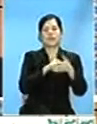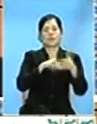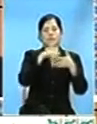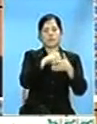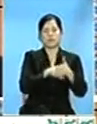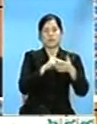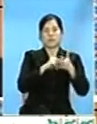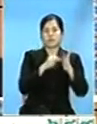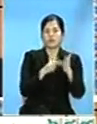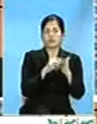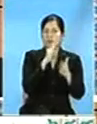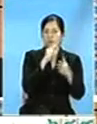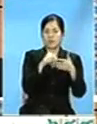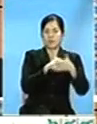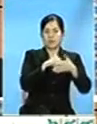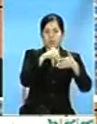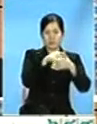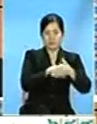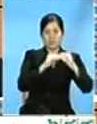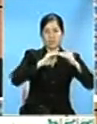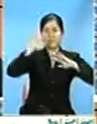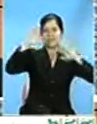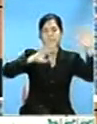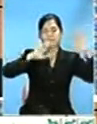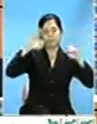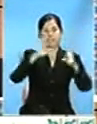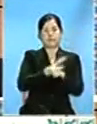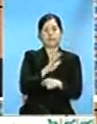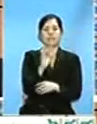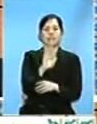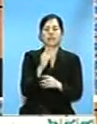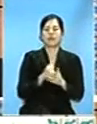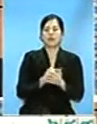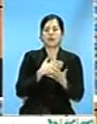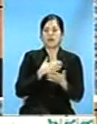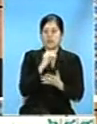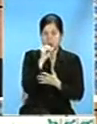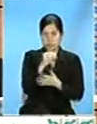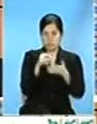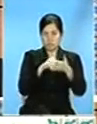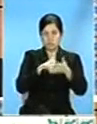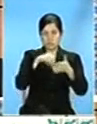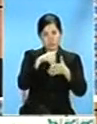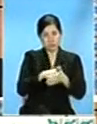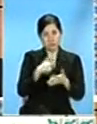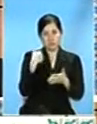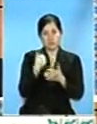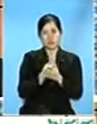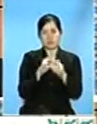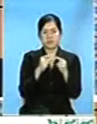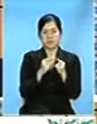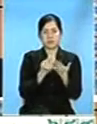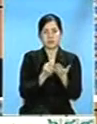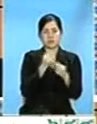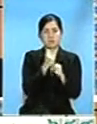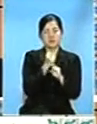าธิปไตยทั้งหมดครับผมจะไม่พูดถึงว่าการเลือกตั้งนั้นหมายถึงว่าการเลือกตั้งอาจจะไม่บริสุทธิ์หรือมีการซื้อเสียงอะไรผมไม่พูดไ